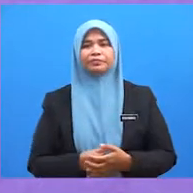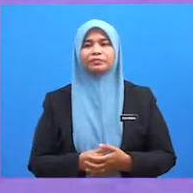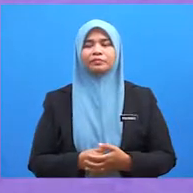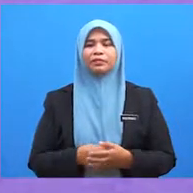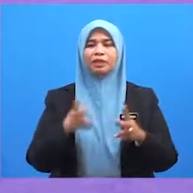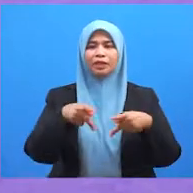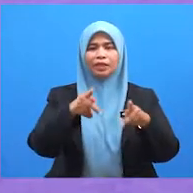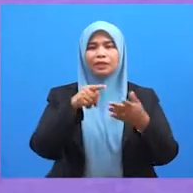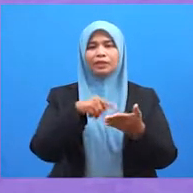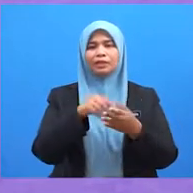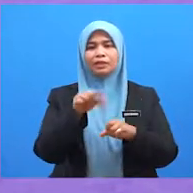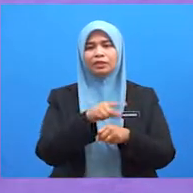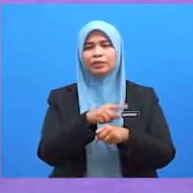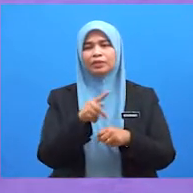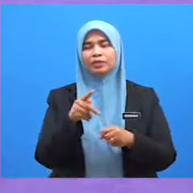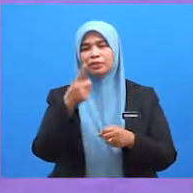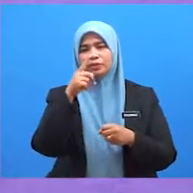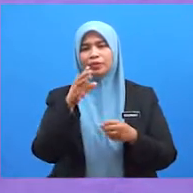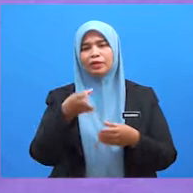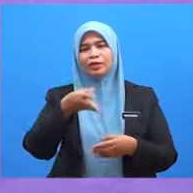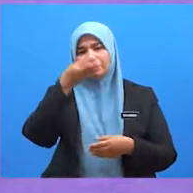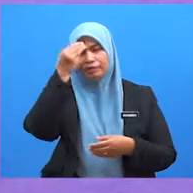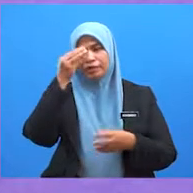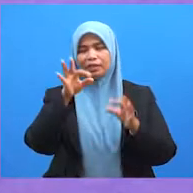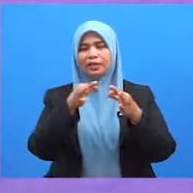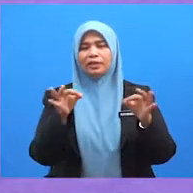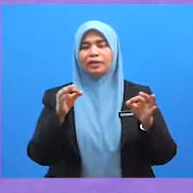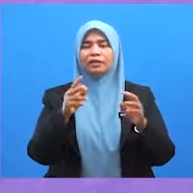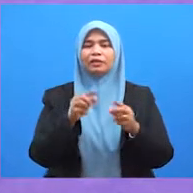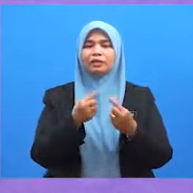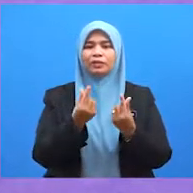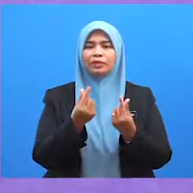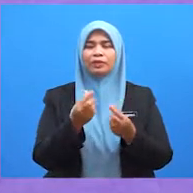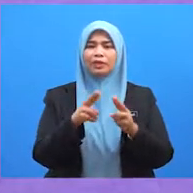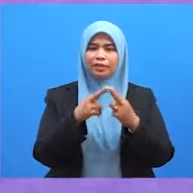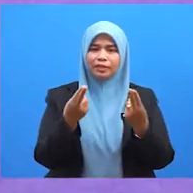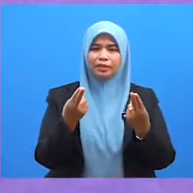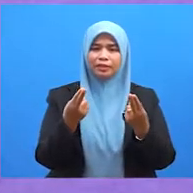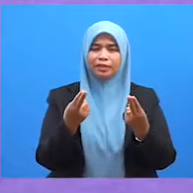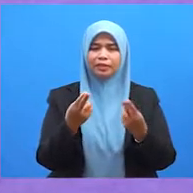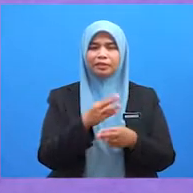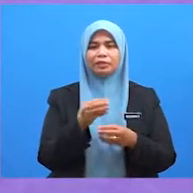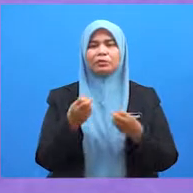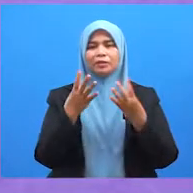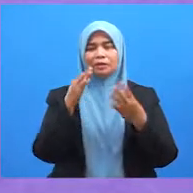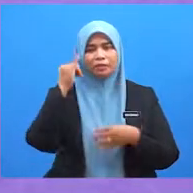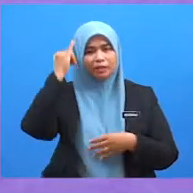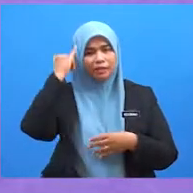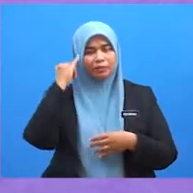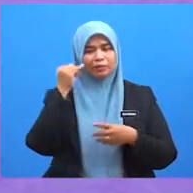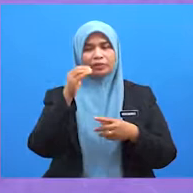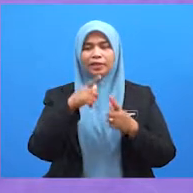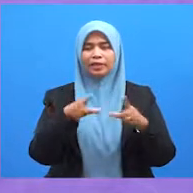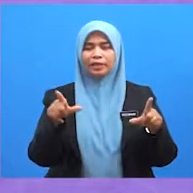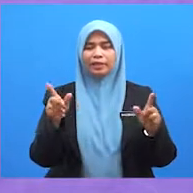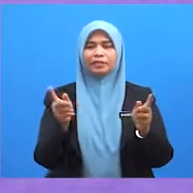digunakan terutama untuk menghafaz ayat-ayat Al-Quran, hadis, beberapa ilmu yang lain